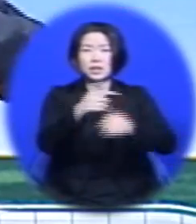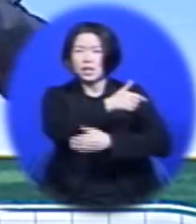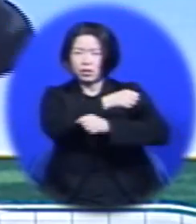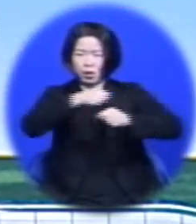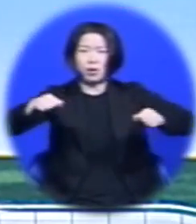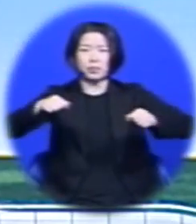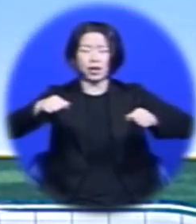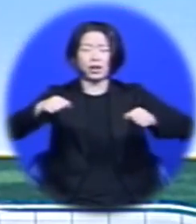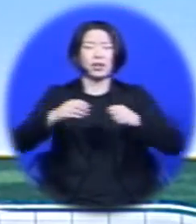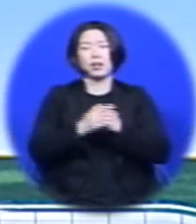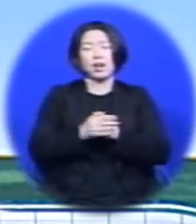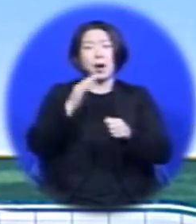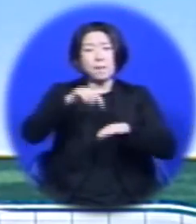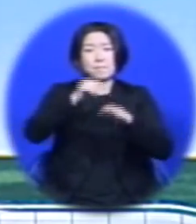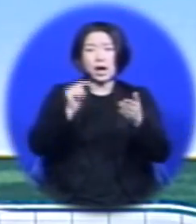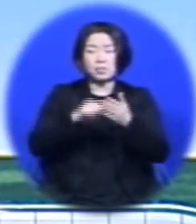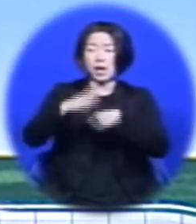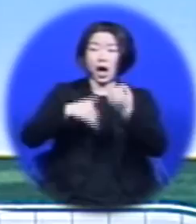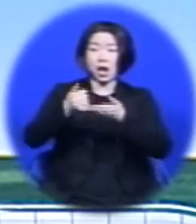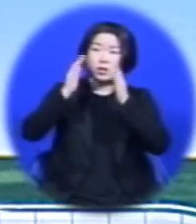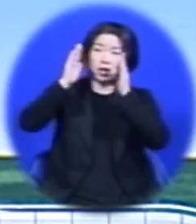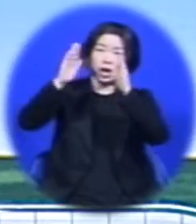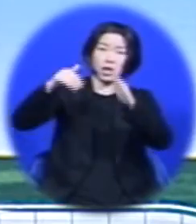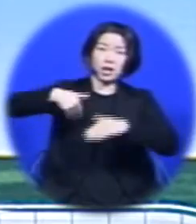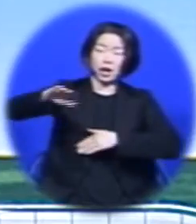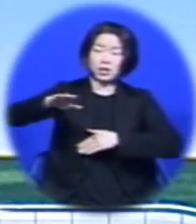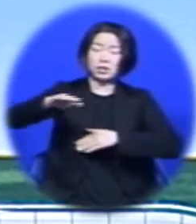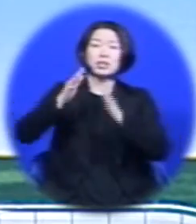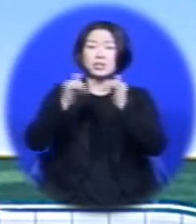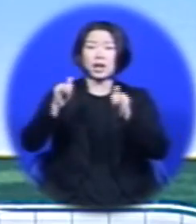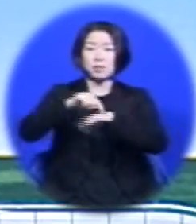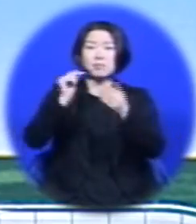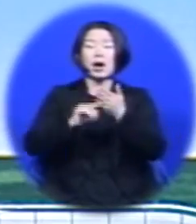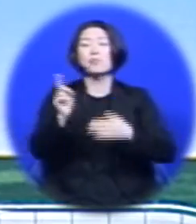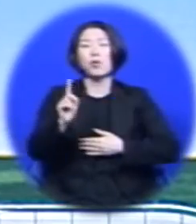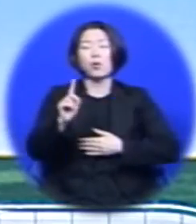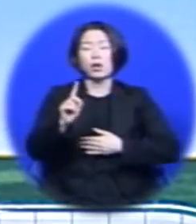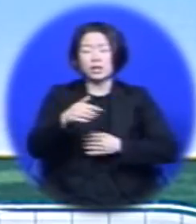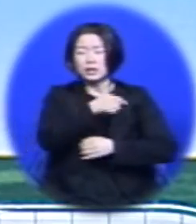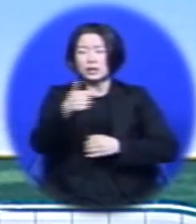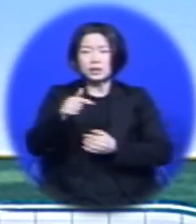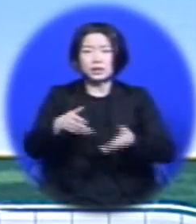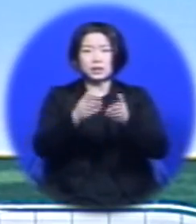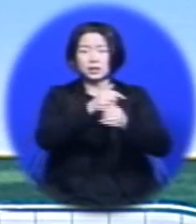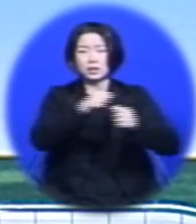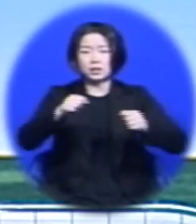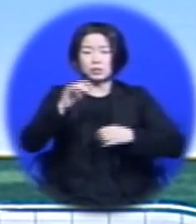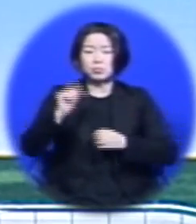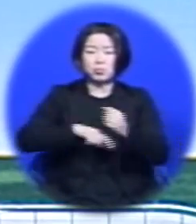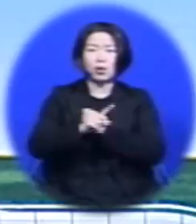마음에 하나님을 향하여 가는 길이 넓은 사람은 무슨 뜻이냐 하나님 앞에 가고 싶은 마음이 간절하다